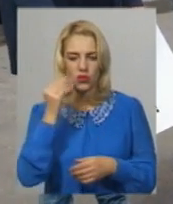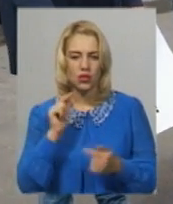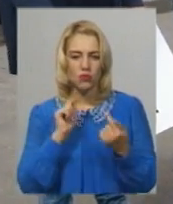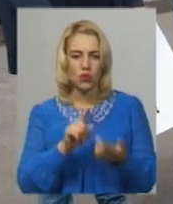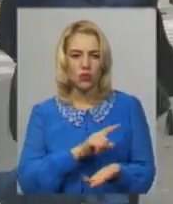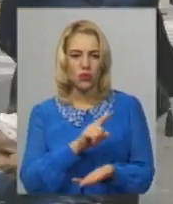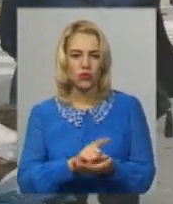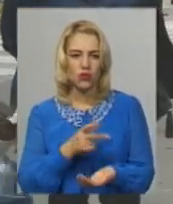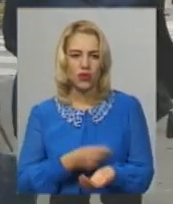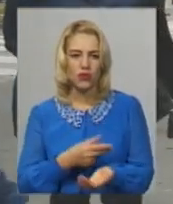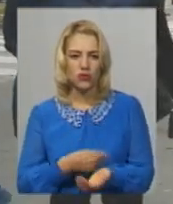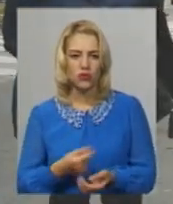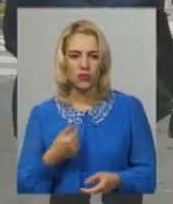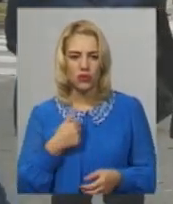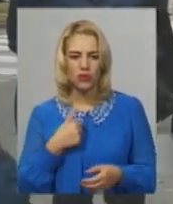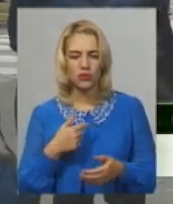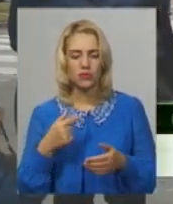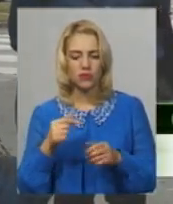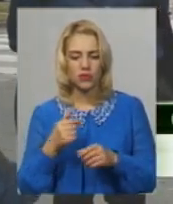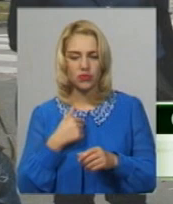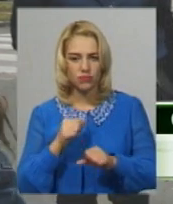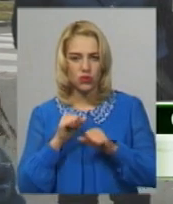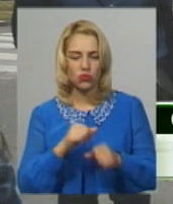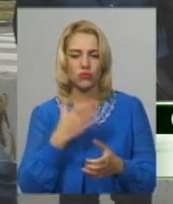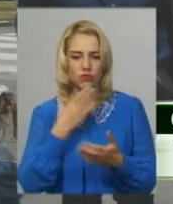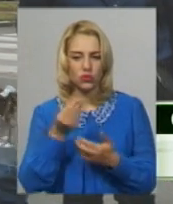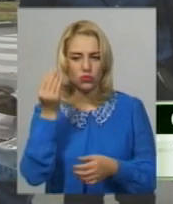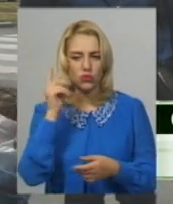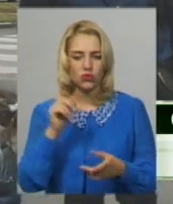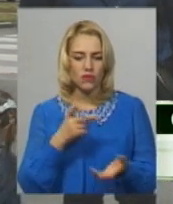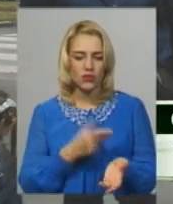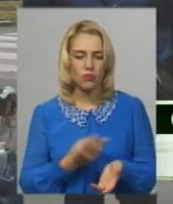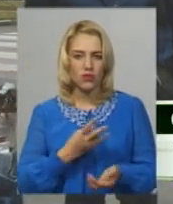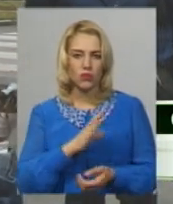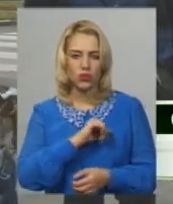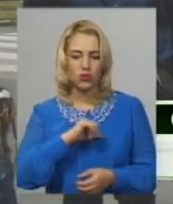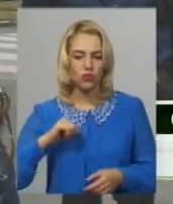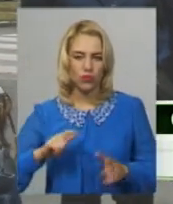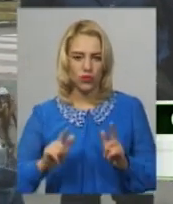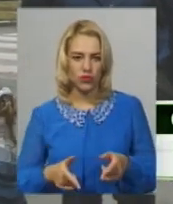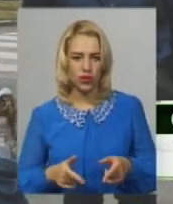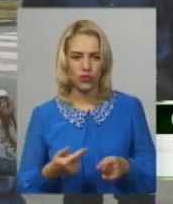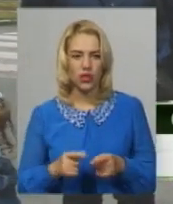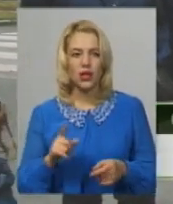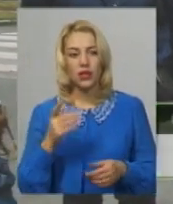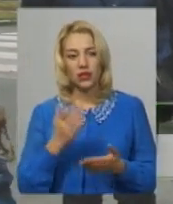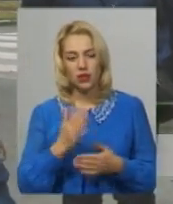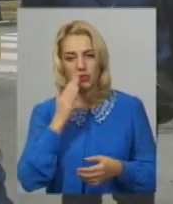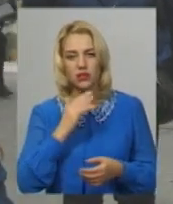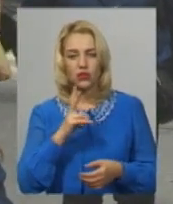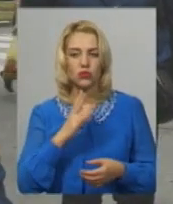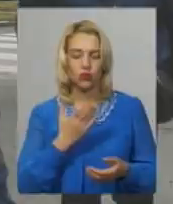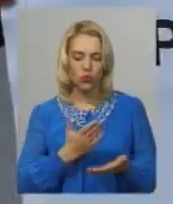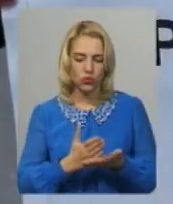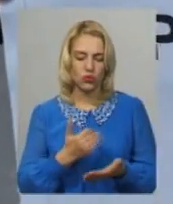обов'язкових вакцинацій. Ми відстоюємо думку, що вакцинація має бути добровільна. Є батьки, які вакцинують дітей, є батьки, які